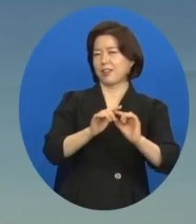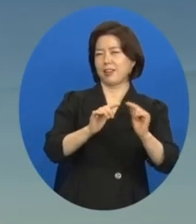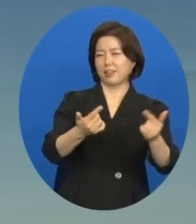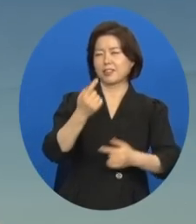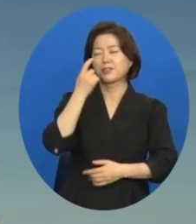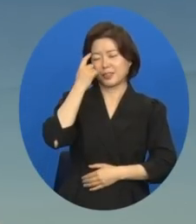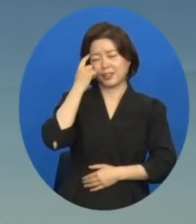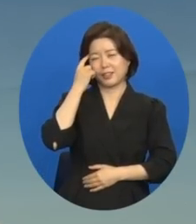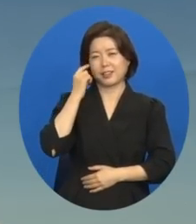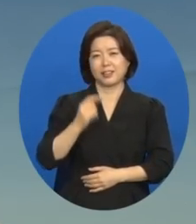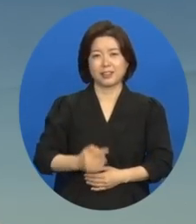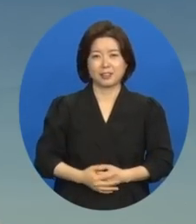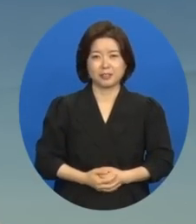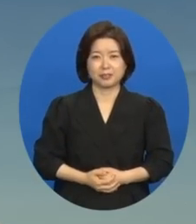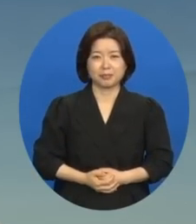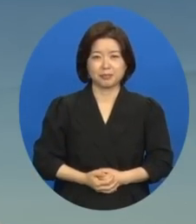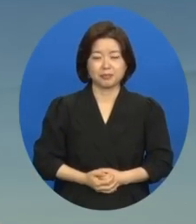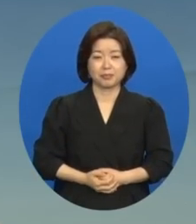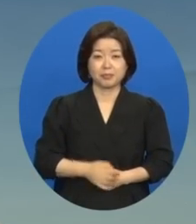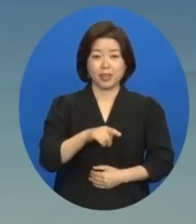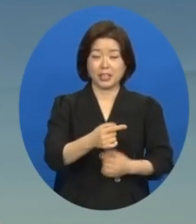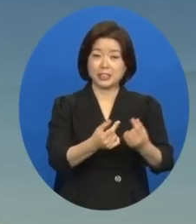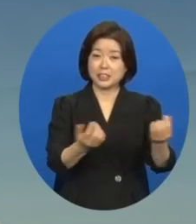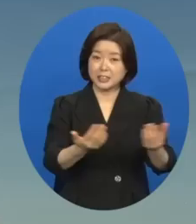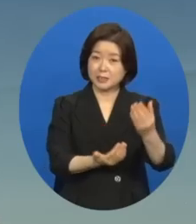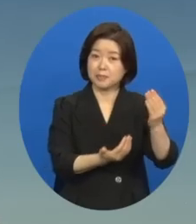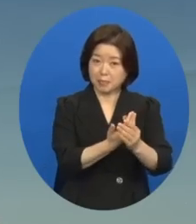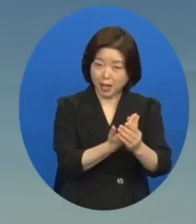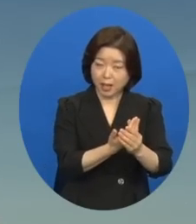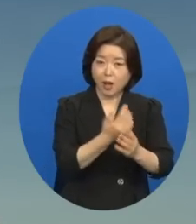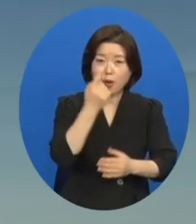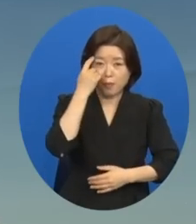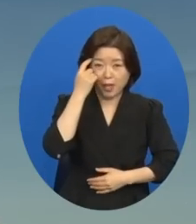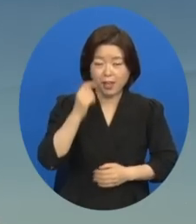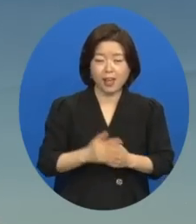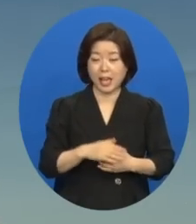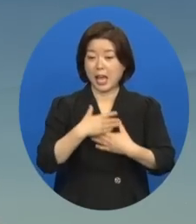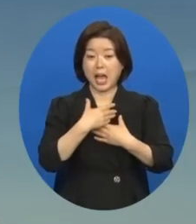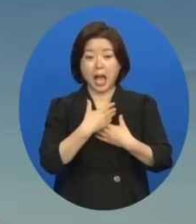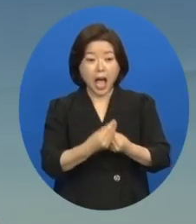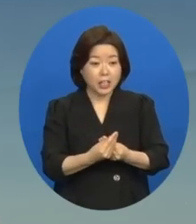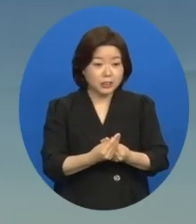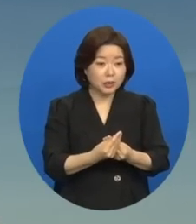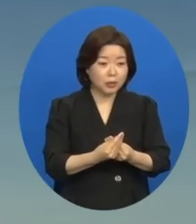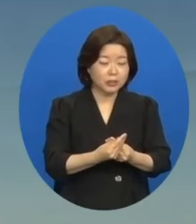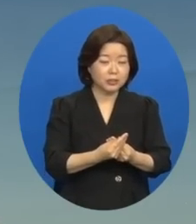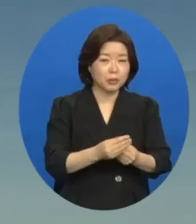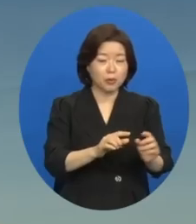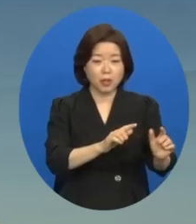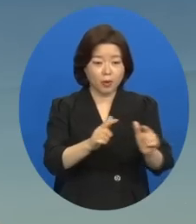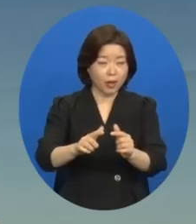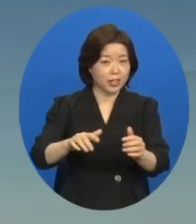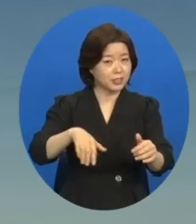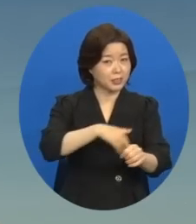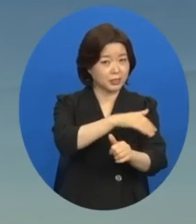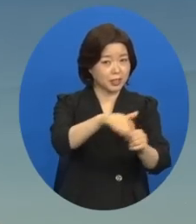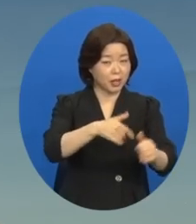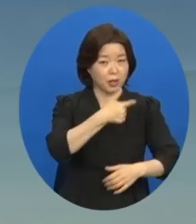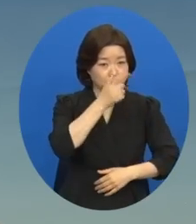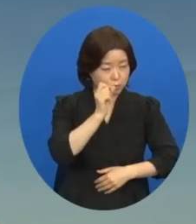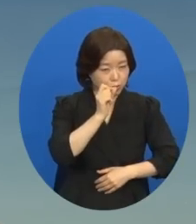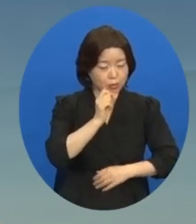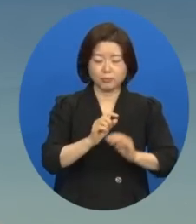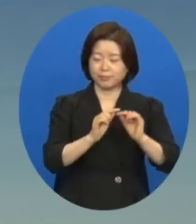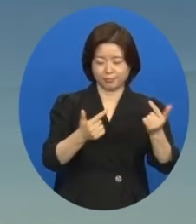생각해요. 그런 일들이 일어났던 것은 안전장치가 미비해서가 아니고 저희가 그 부족에